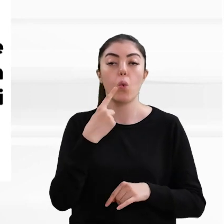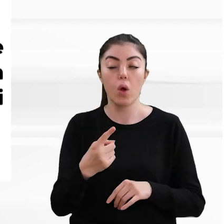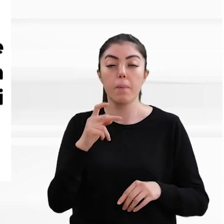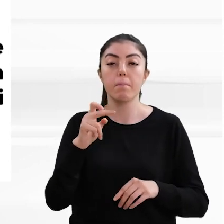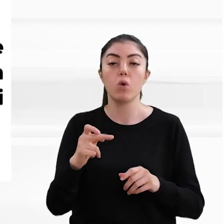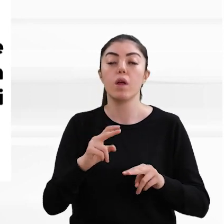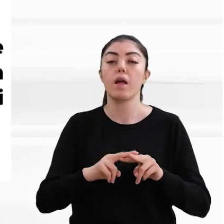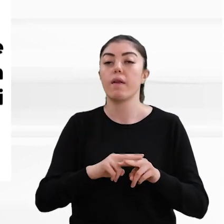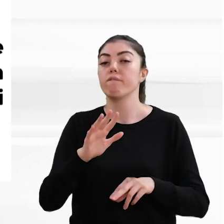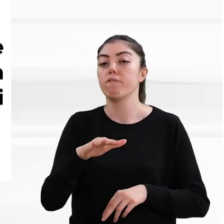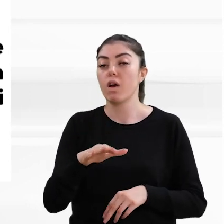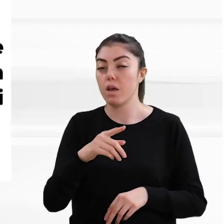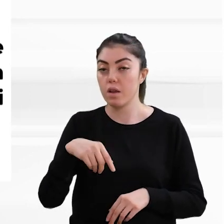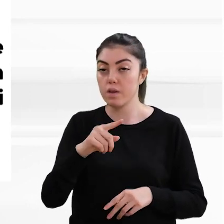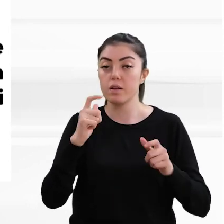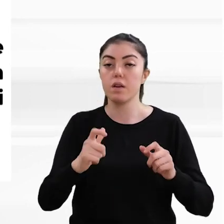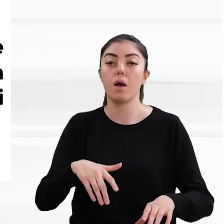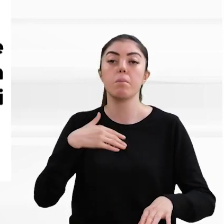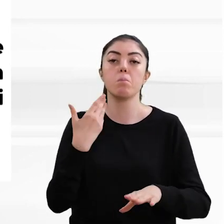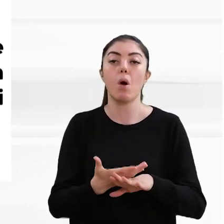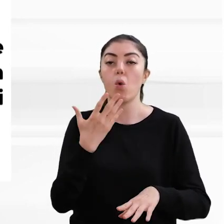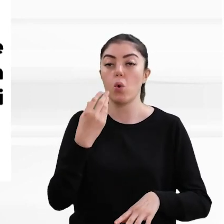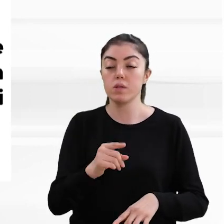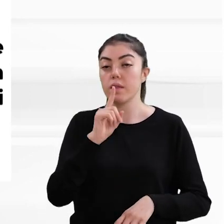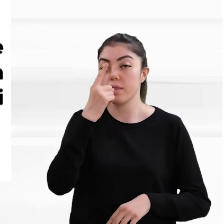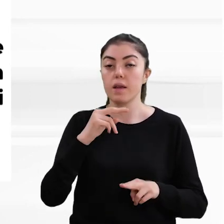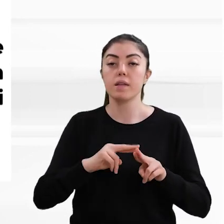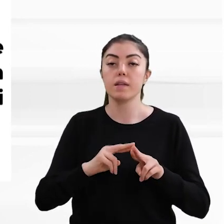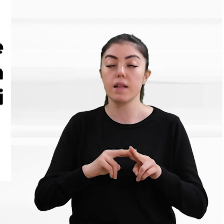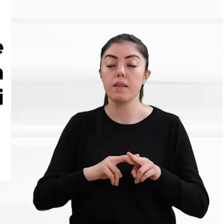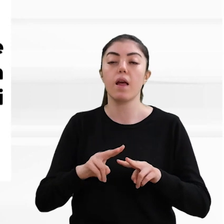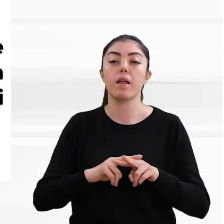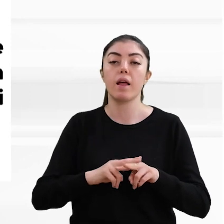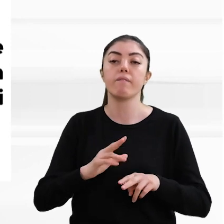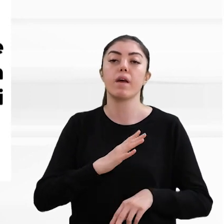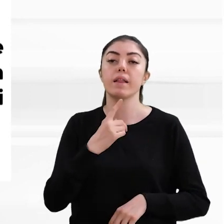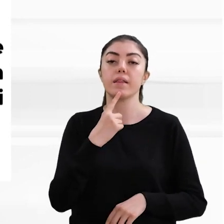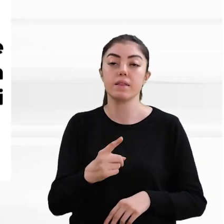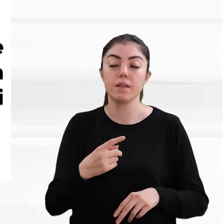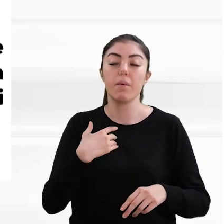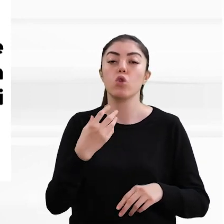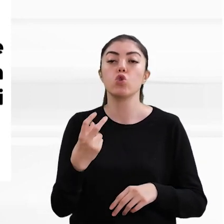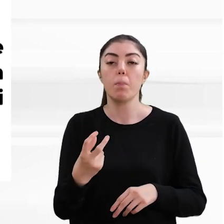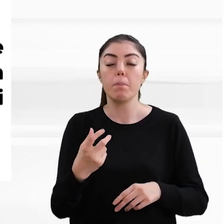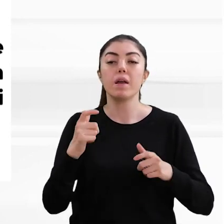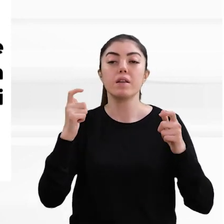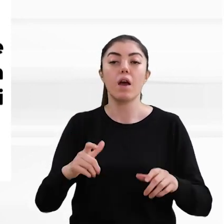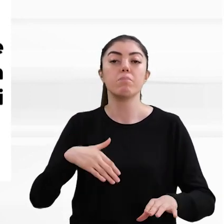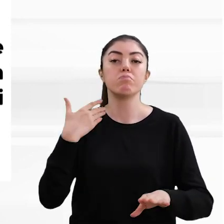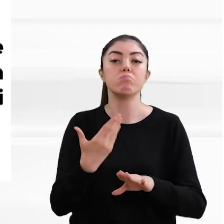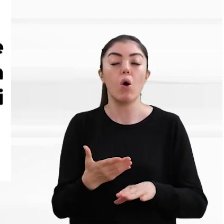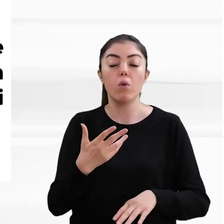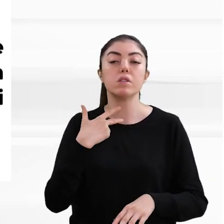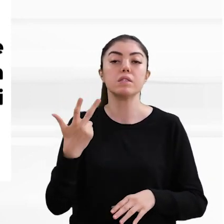bir potansiyelim var. Yere çarpma anında ise sadece kinetik enerjimiz var dedik. Bakın topun yere çarpma